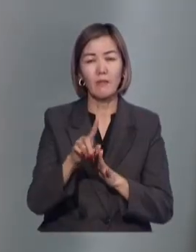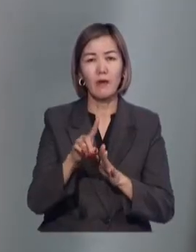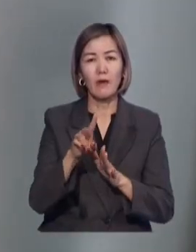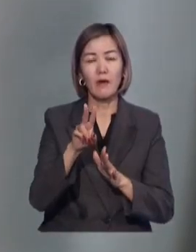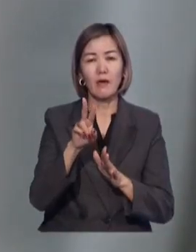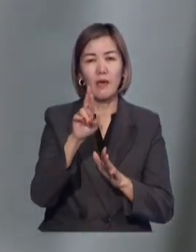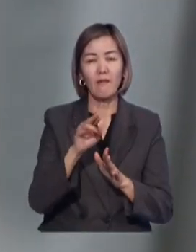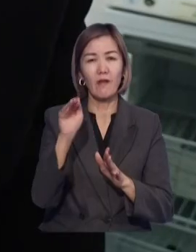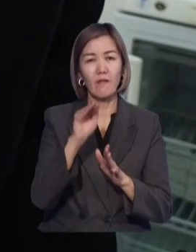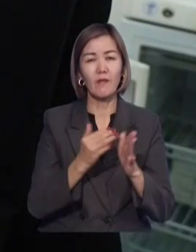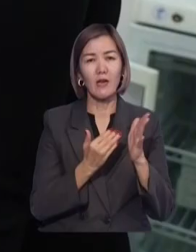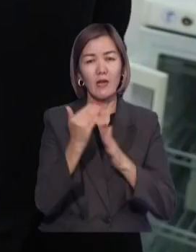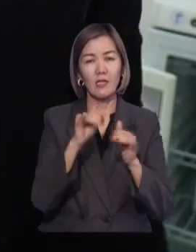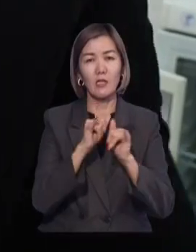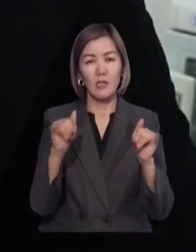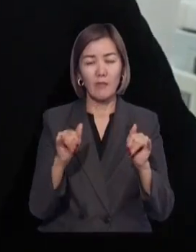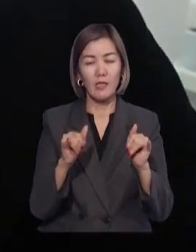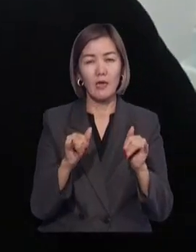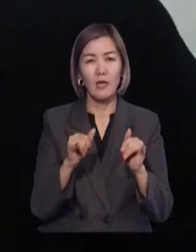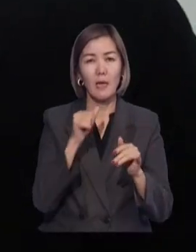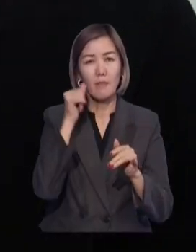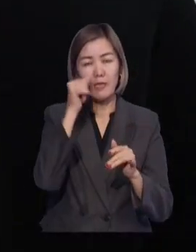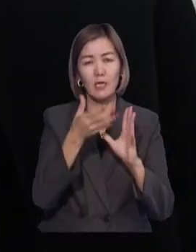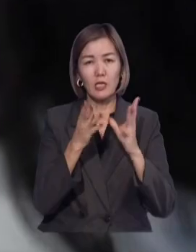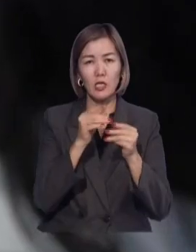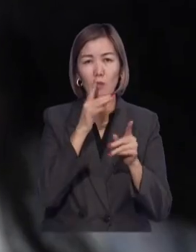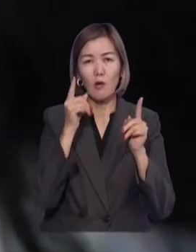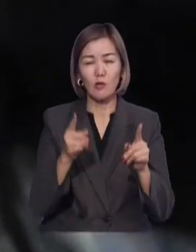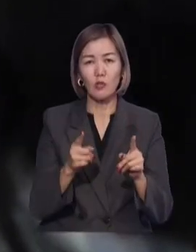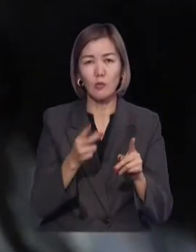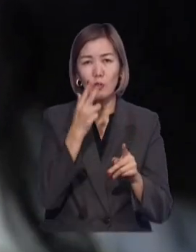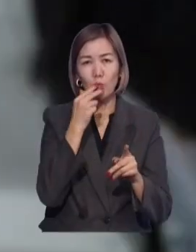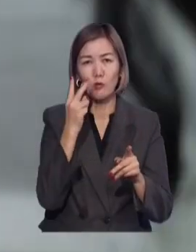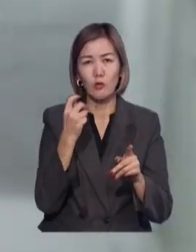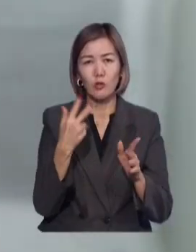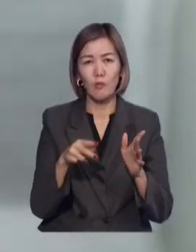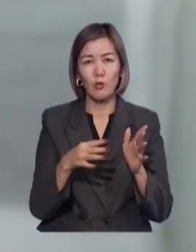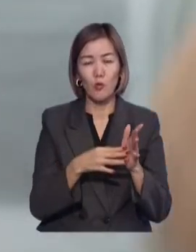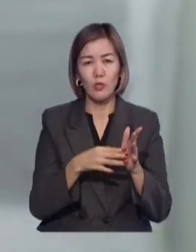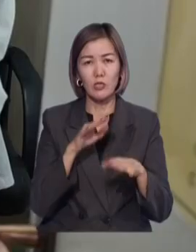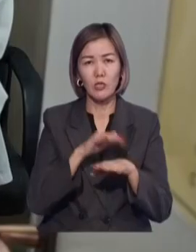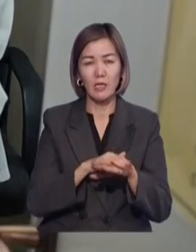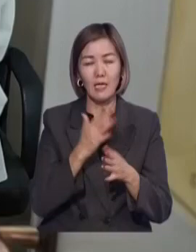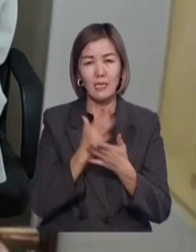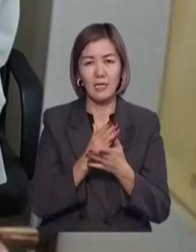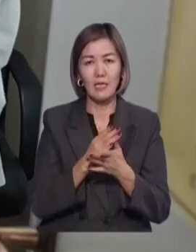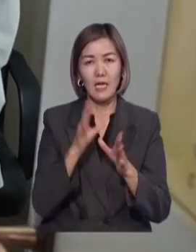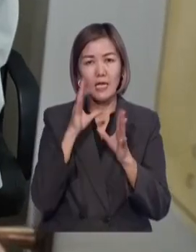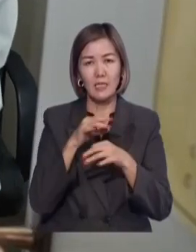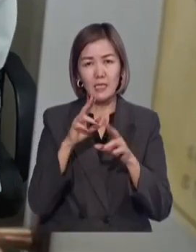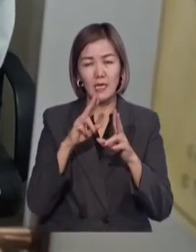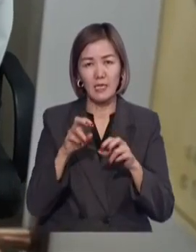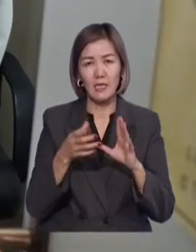ақпан айларында шарықтау шегіне дейін жетеді. Былтырғы эпидемиялық маусымда тымаудың 129 жағдайы тіркелді. Ал биыл зертханалық расталған